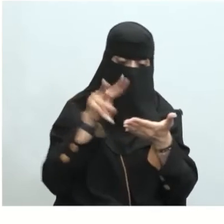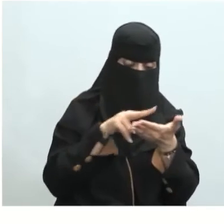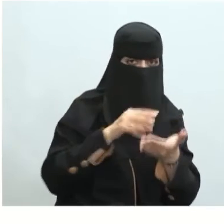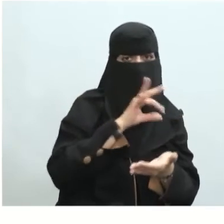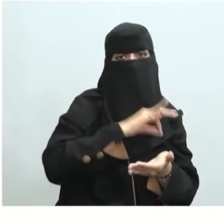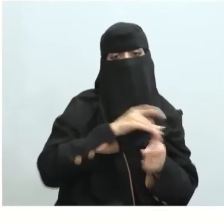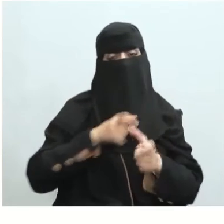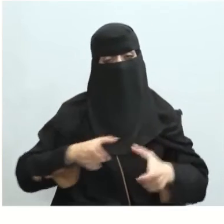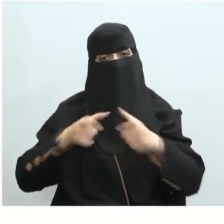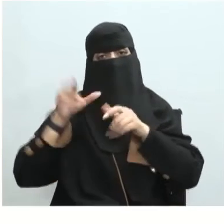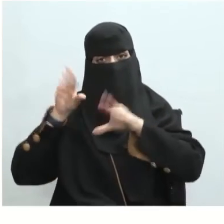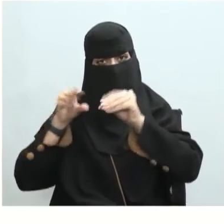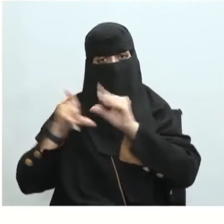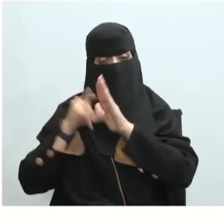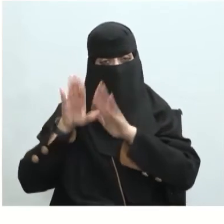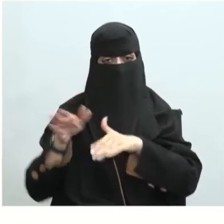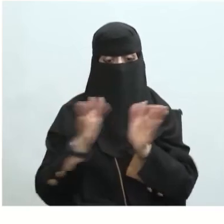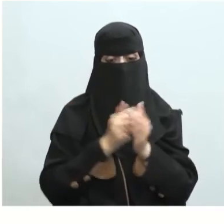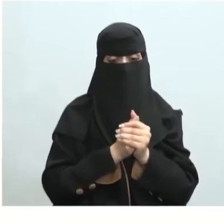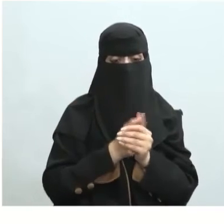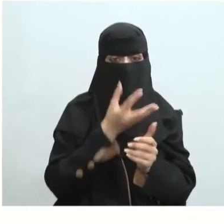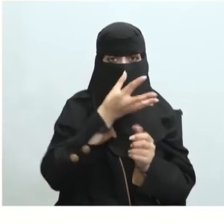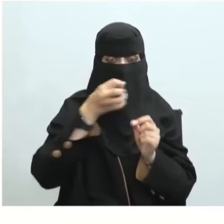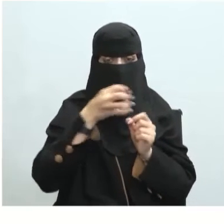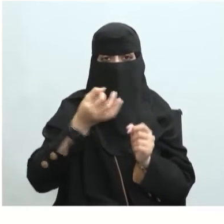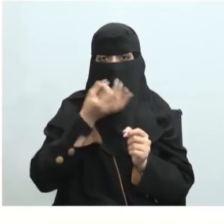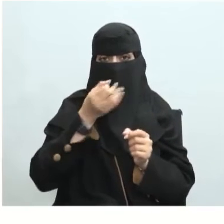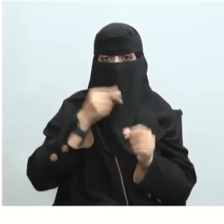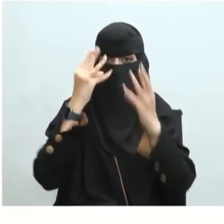من من القصص او تسرد مجموعه من القصص اقتباسات واقوال